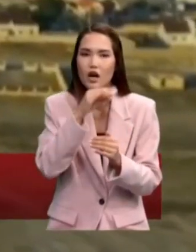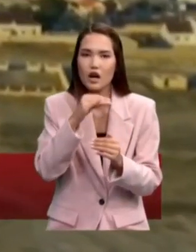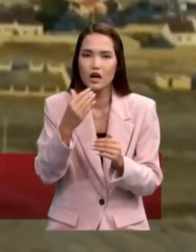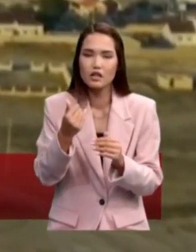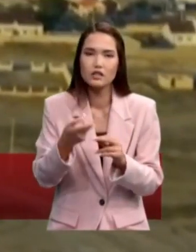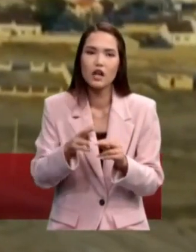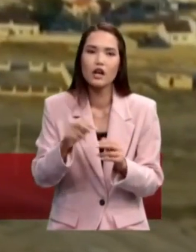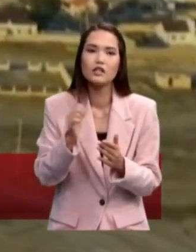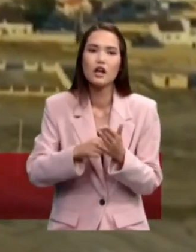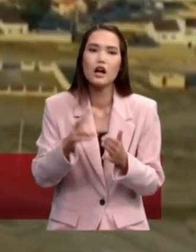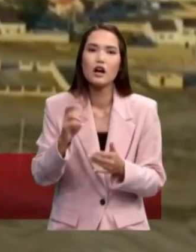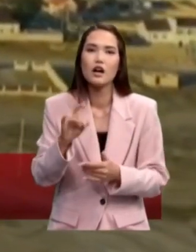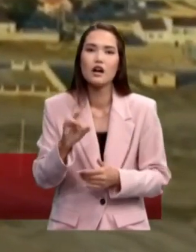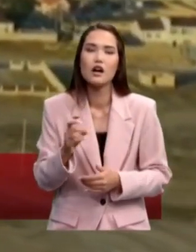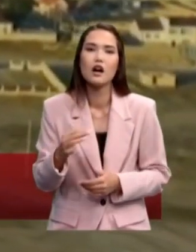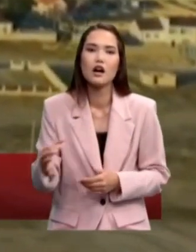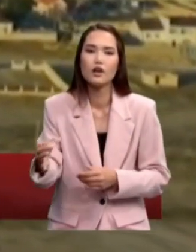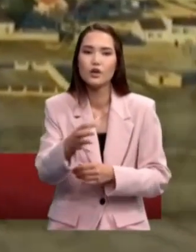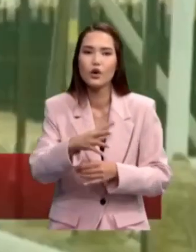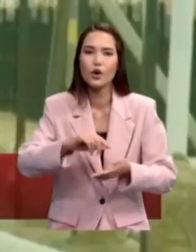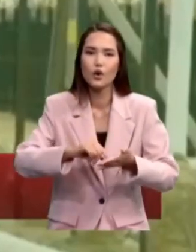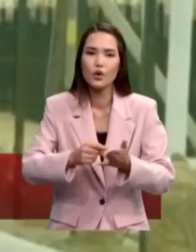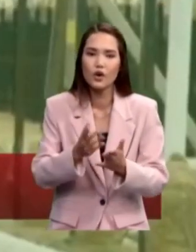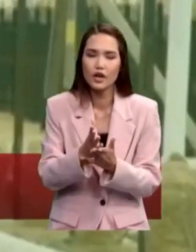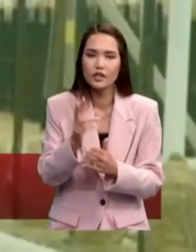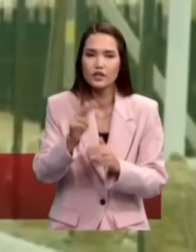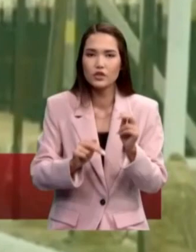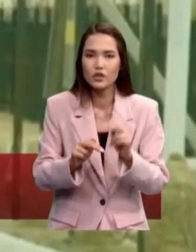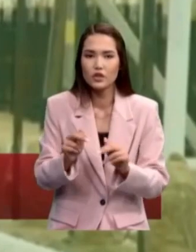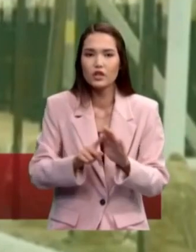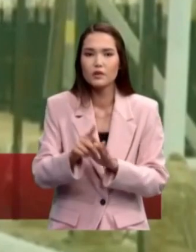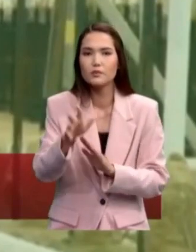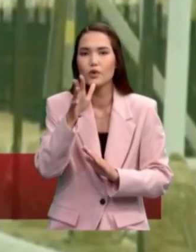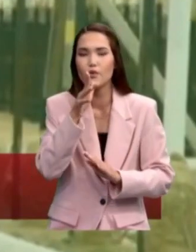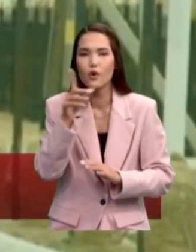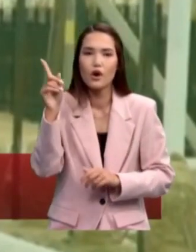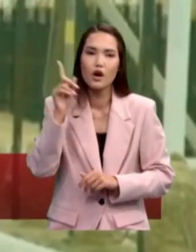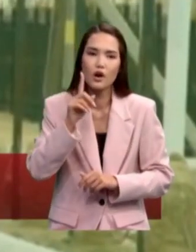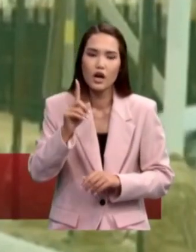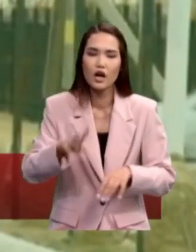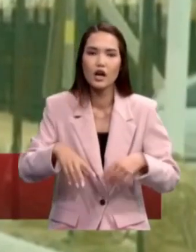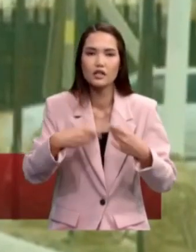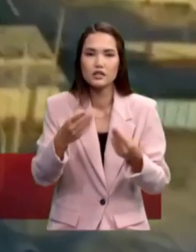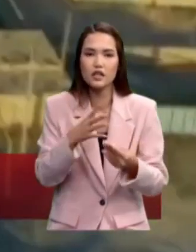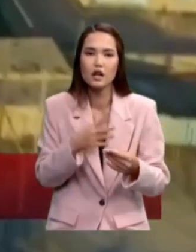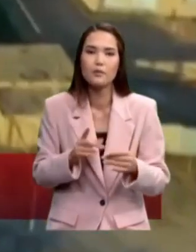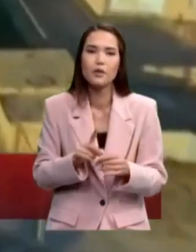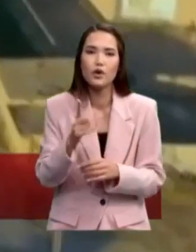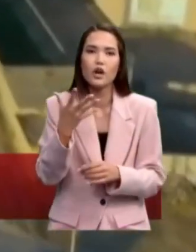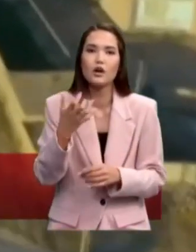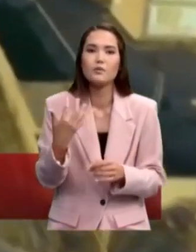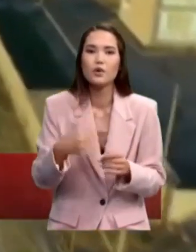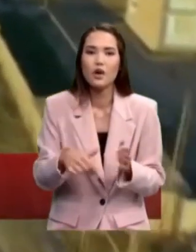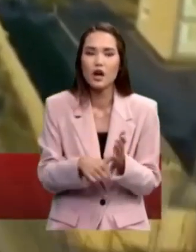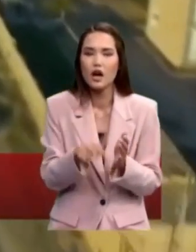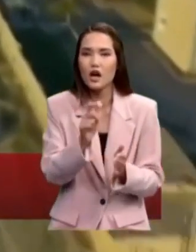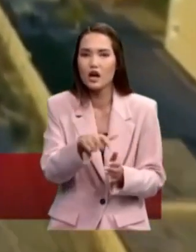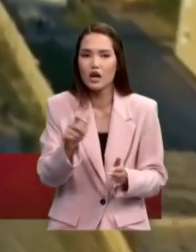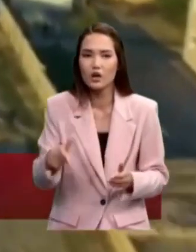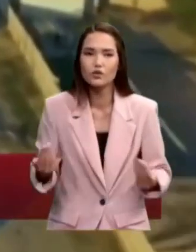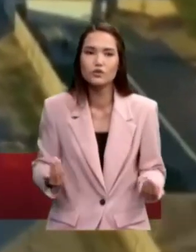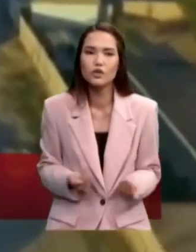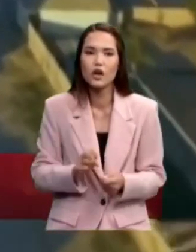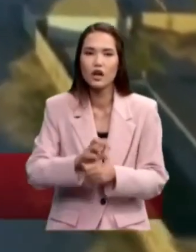компаниясы Қарағай ауданында шоғырланатын нысанның құрылыс барысында 400 уақытша, ал кәсіпорын іске қосылғанда 550 адам тұрақты табыспен